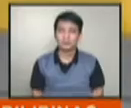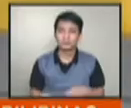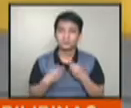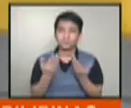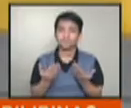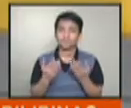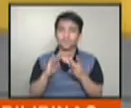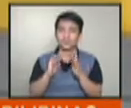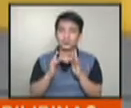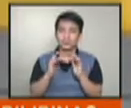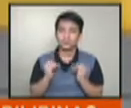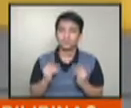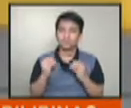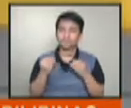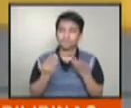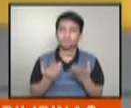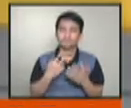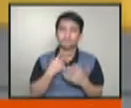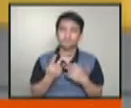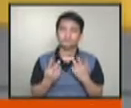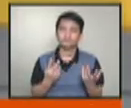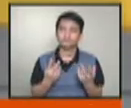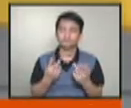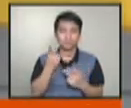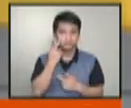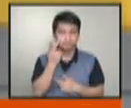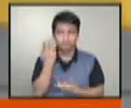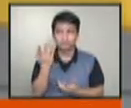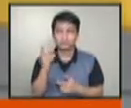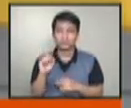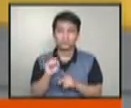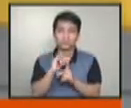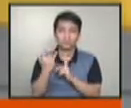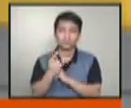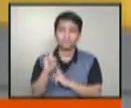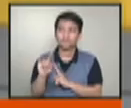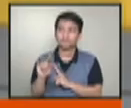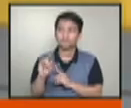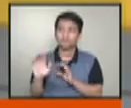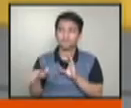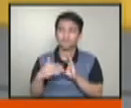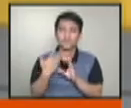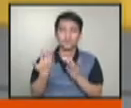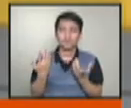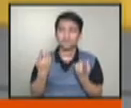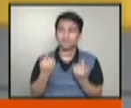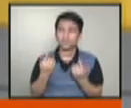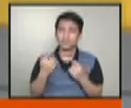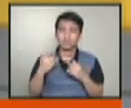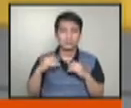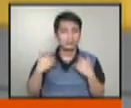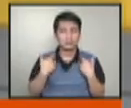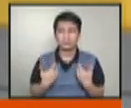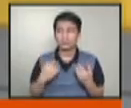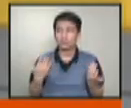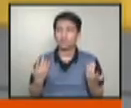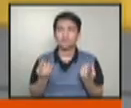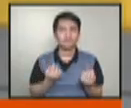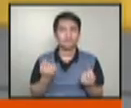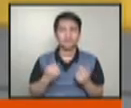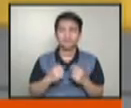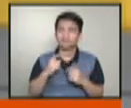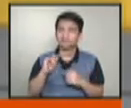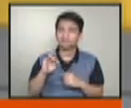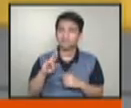Eto na ang netizen power na magbibigay boses at mata sa mga nasa social media. Uso pa rin pala ang mga kabataang walang magawa